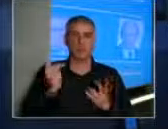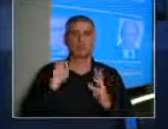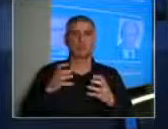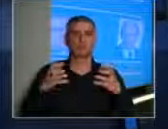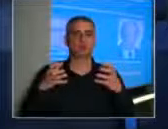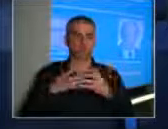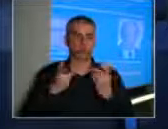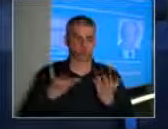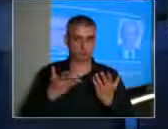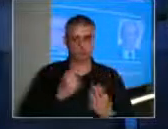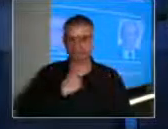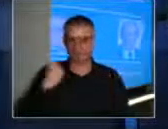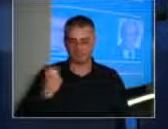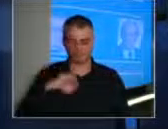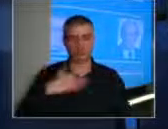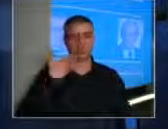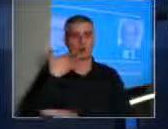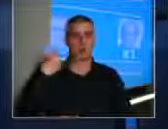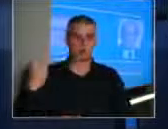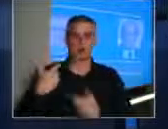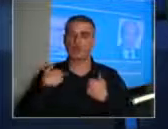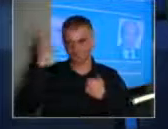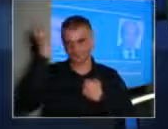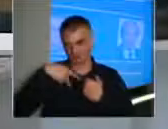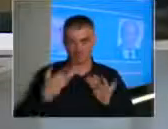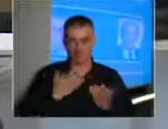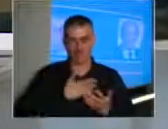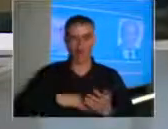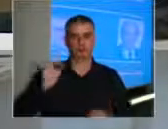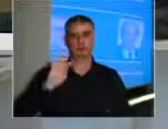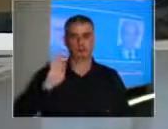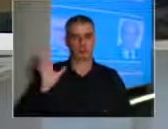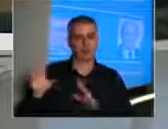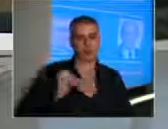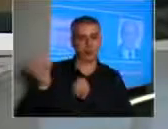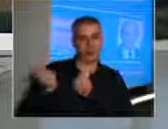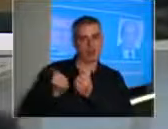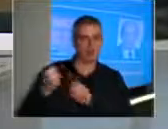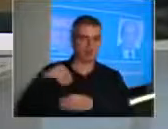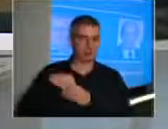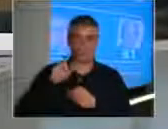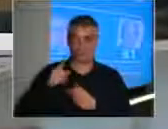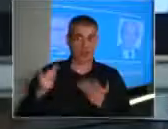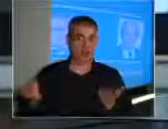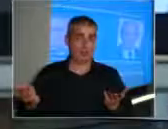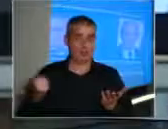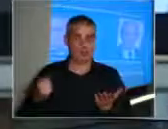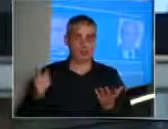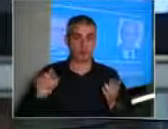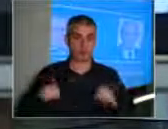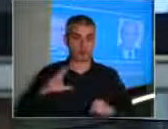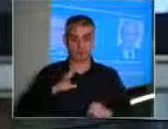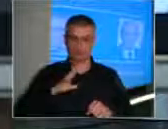גוש ימין, יש גוש לאומי. אני מבין את הרצון של נתניהו למשוך מנדטים, אבל לקנות את זה שהוא שלטונו